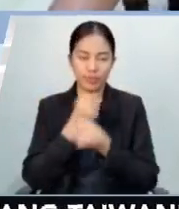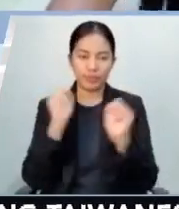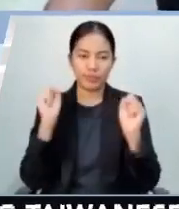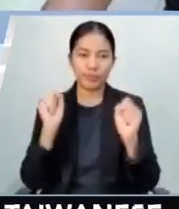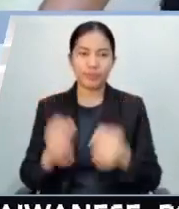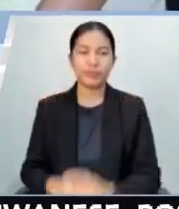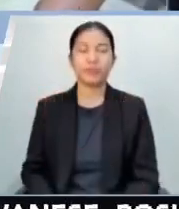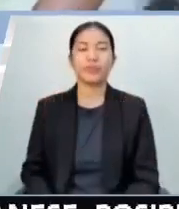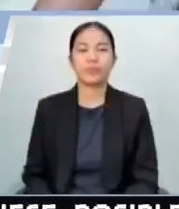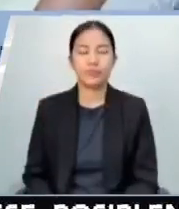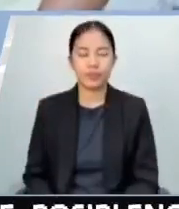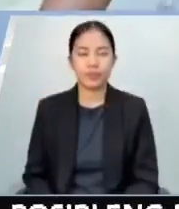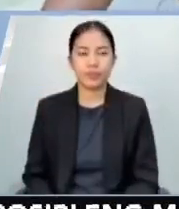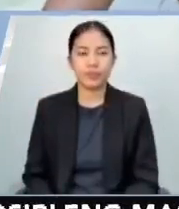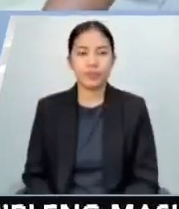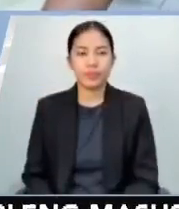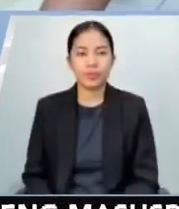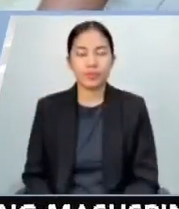Alright, tama ba December